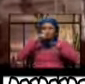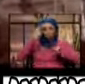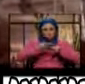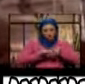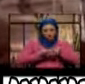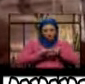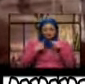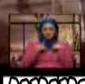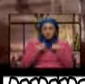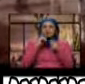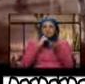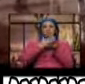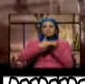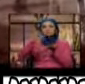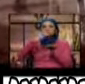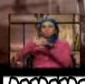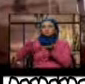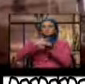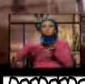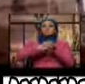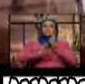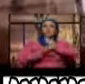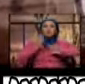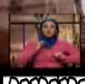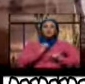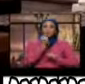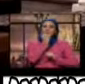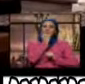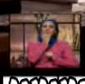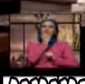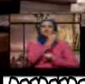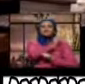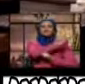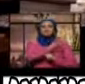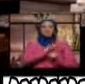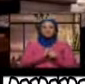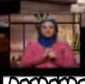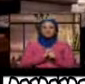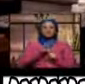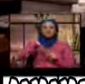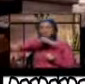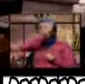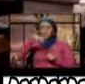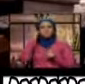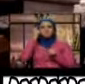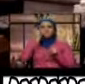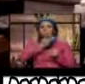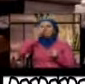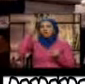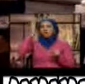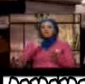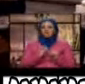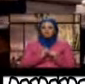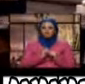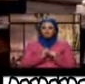يقول: عبدي هذه ذنوبك التي صنعتها في الدنيا سترتها عن الناس،